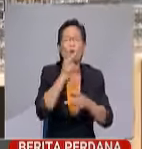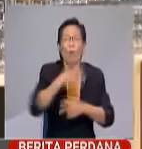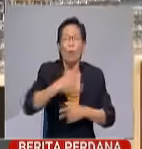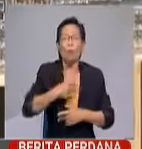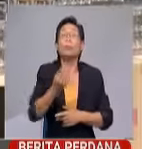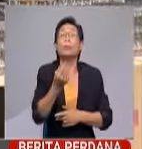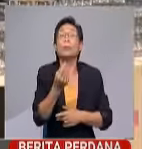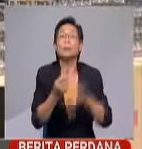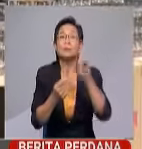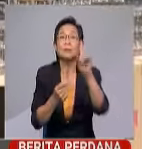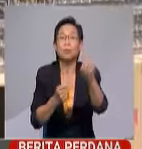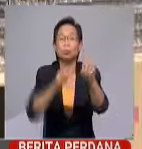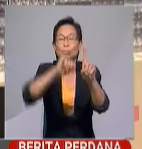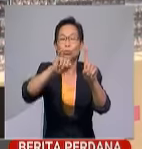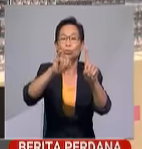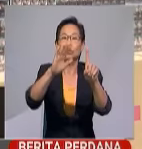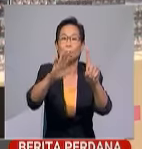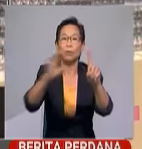putih bernilai